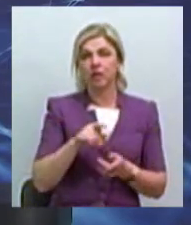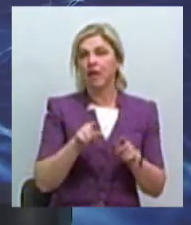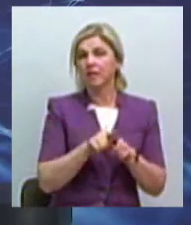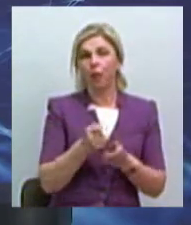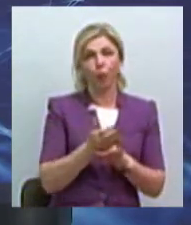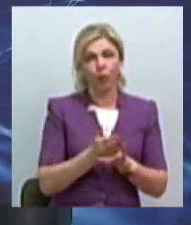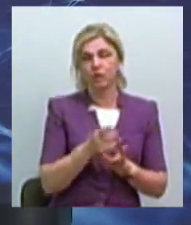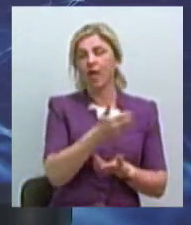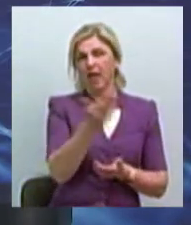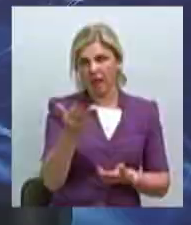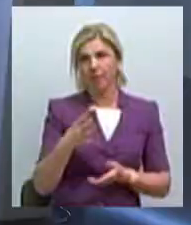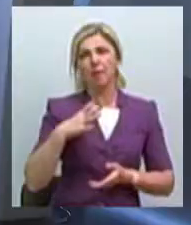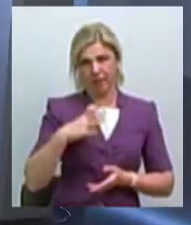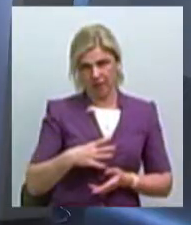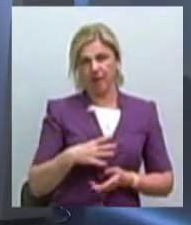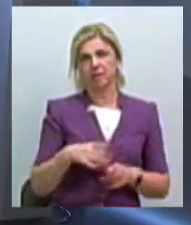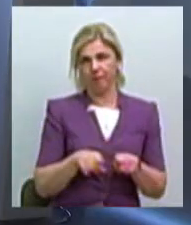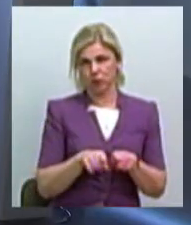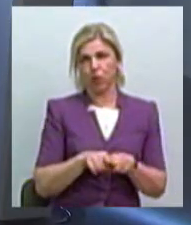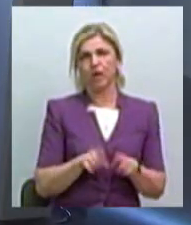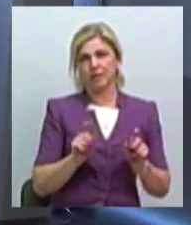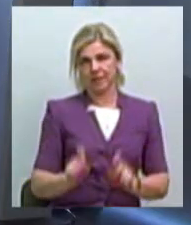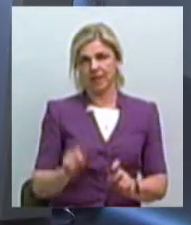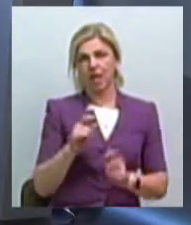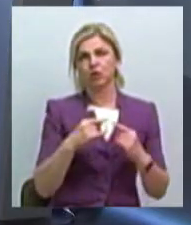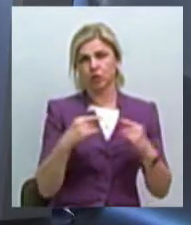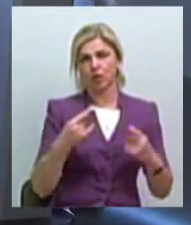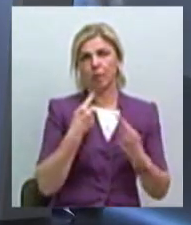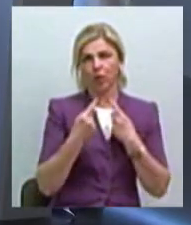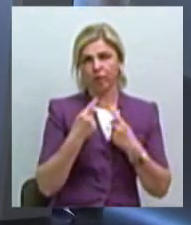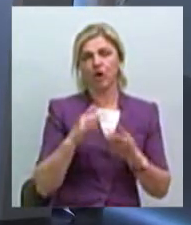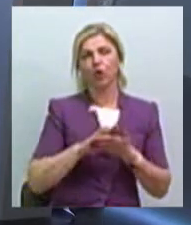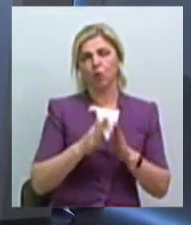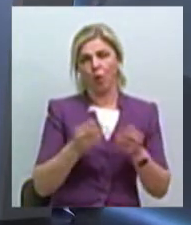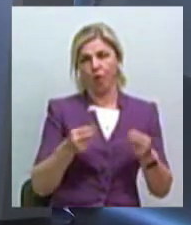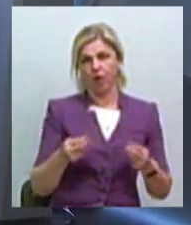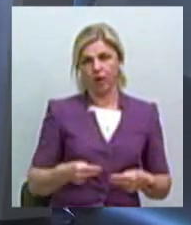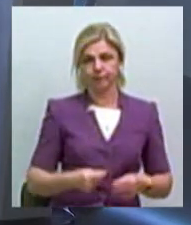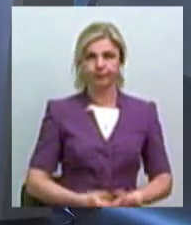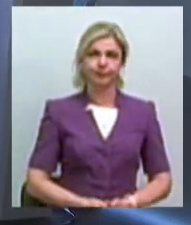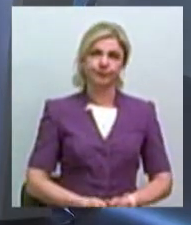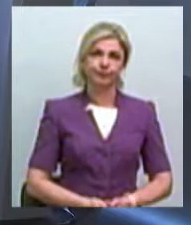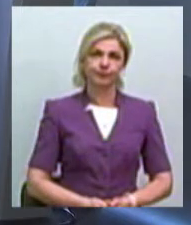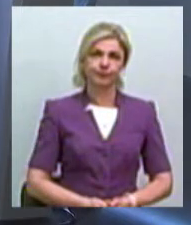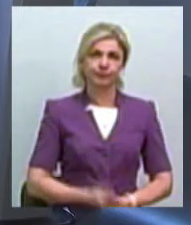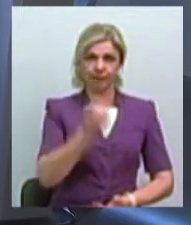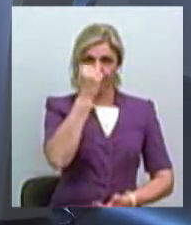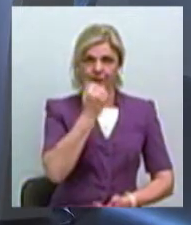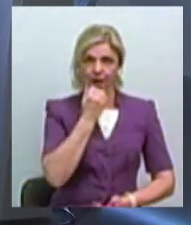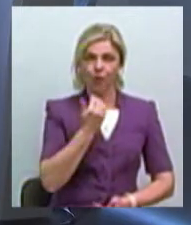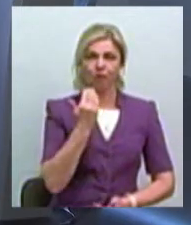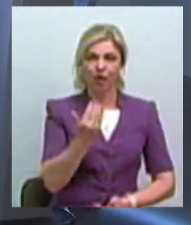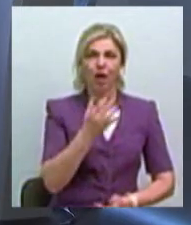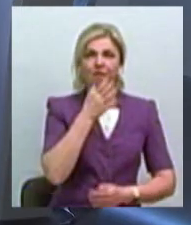тому їм прийдеться все одно сідати за стіл переговорів і укладати такі договори. Я зрозуміла. Дякую, пане Олеже.